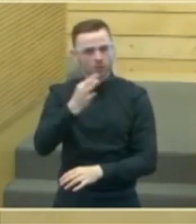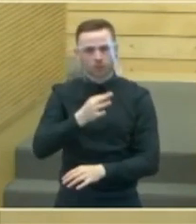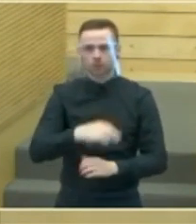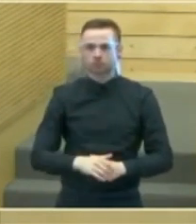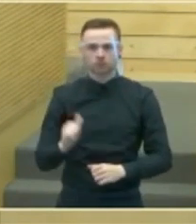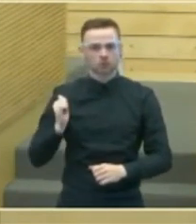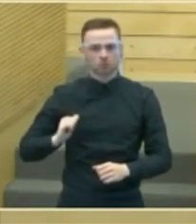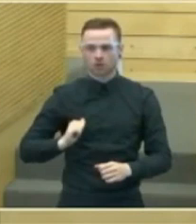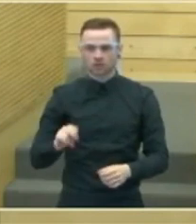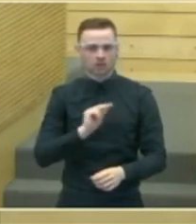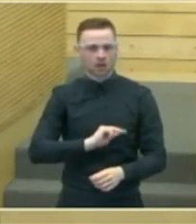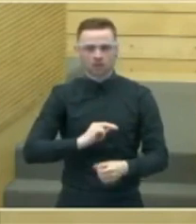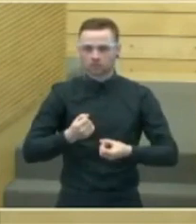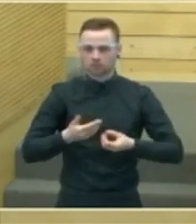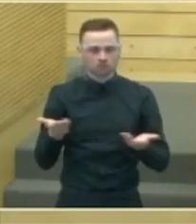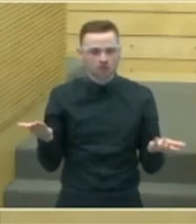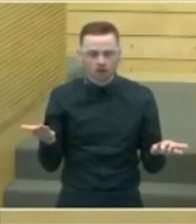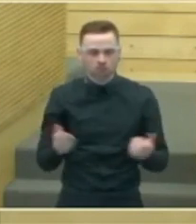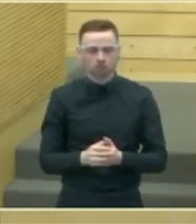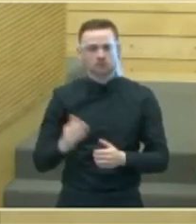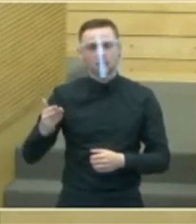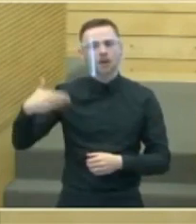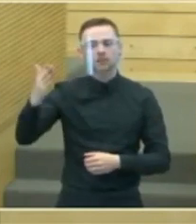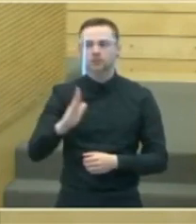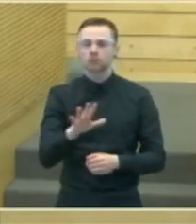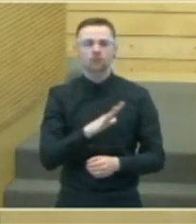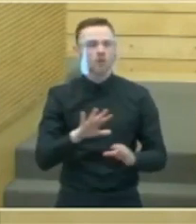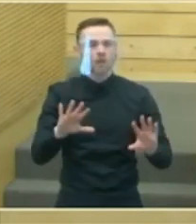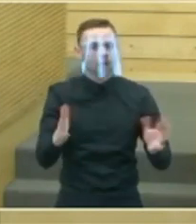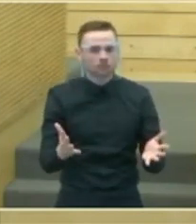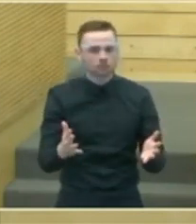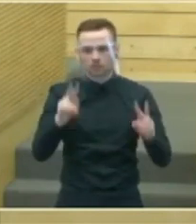darbo. Nežinia dėl ateities smoga visiems.